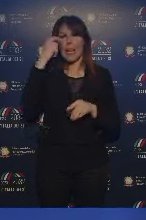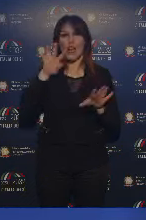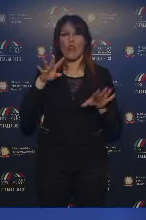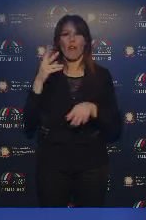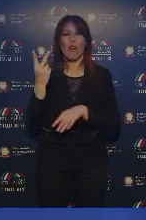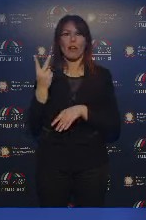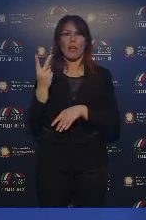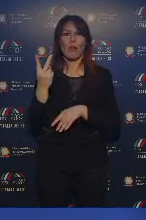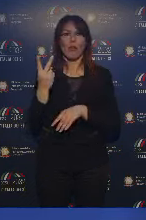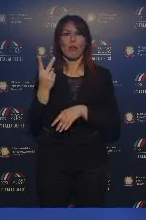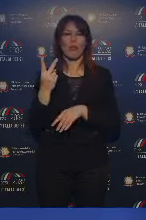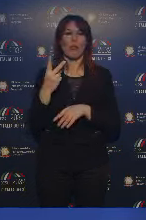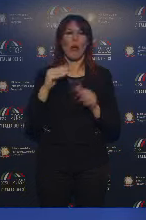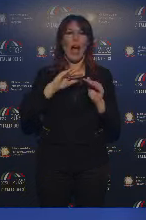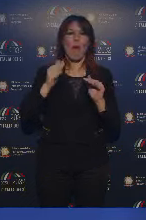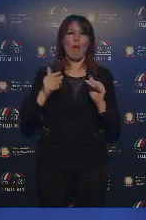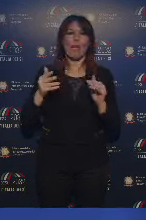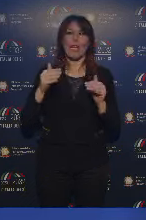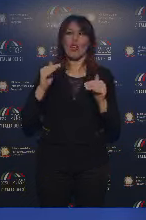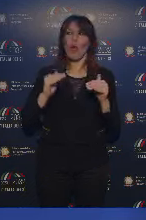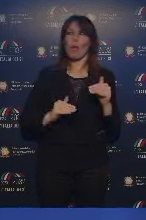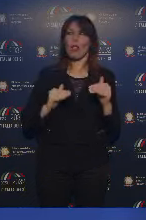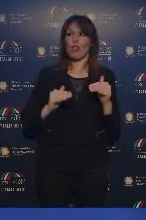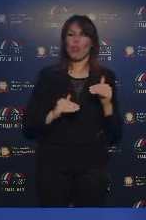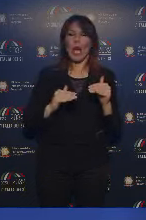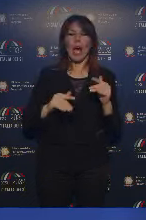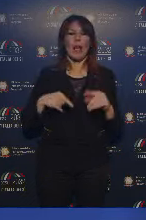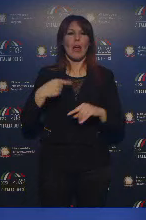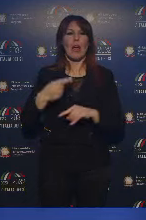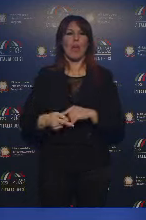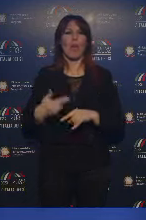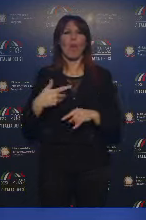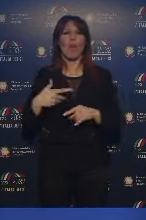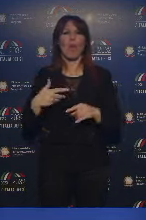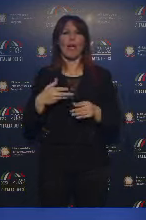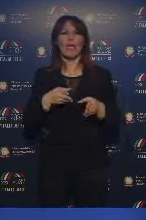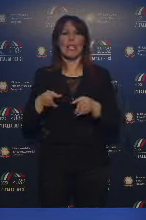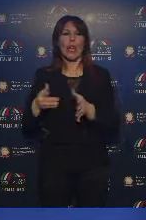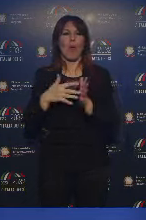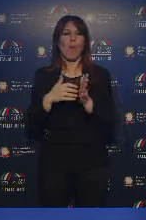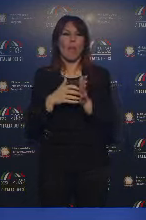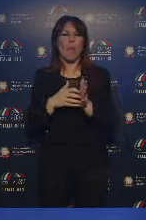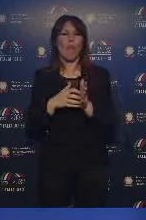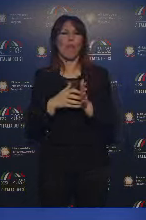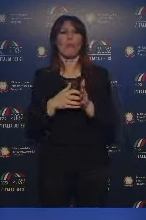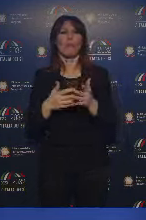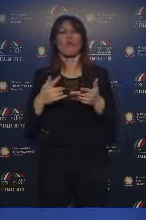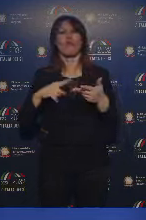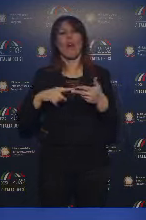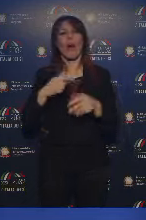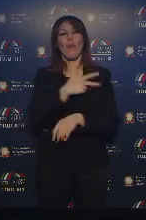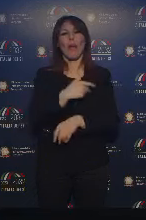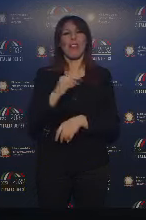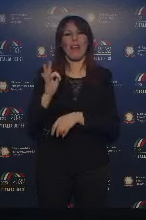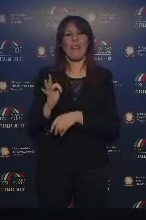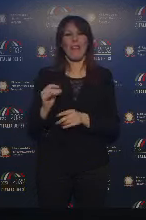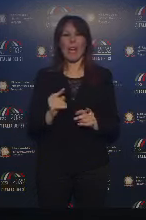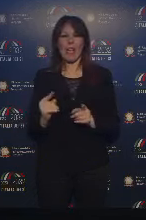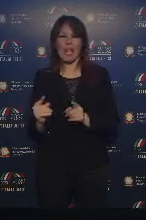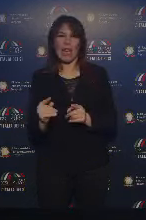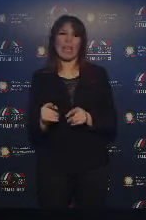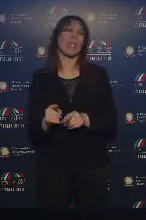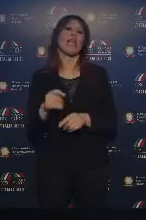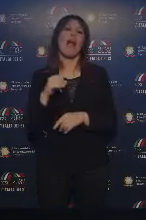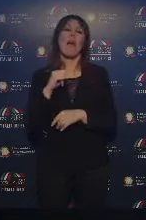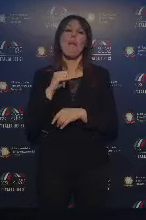dell'Appennino Ale poi l'itinerario Murgia Pollino nel tratto Matera Ferrandina per quasi